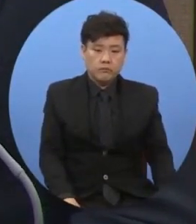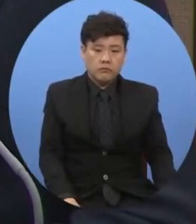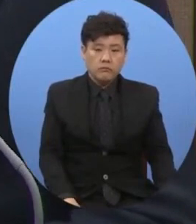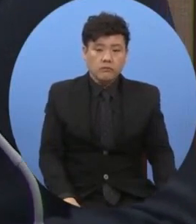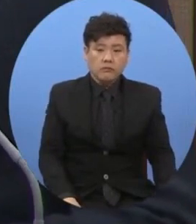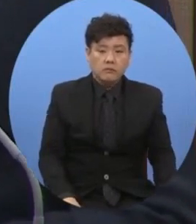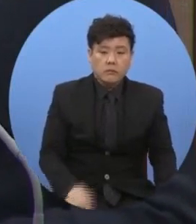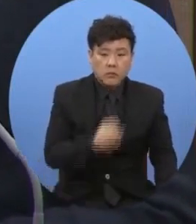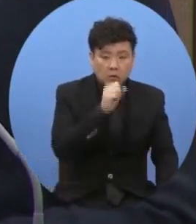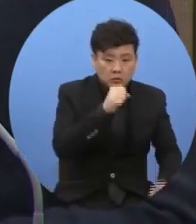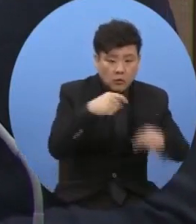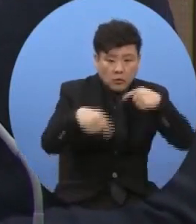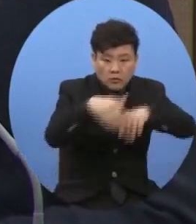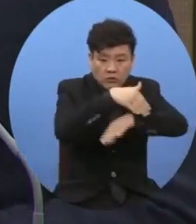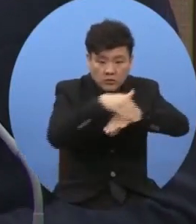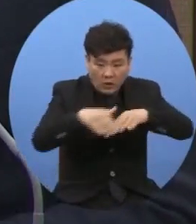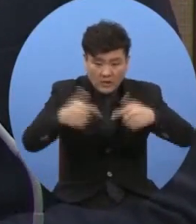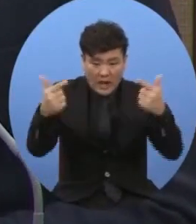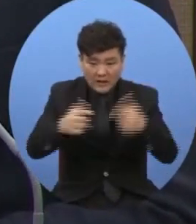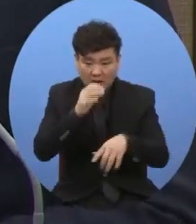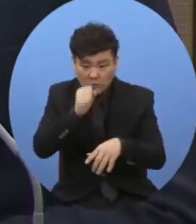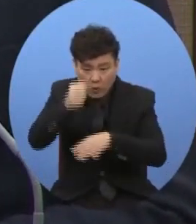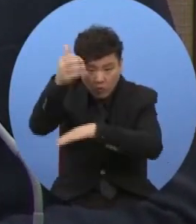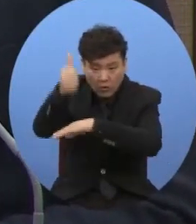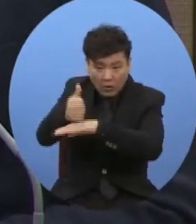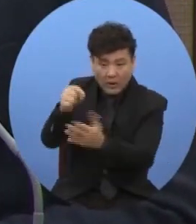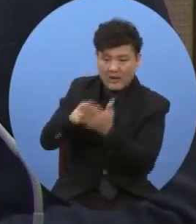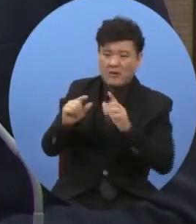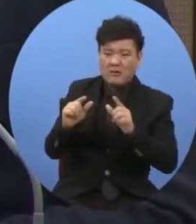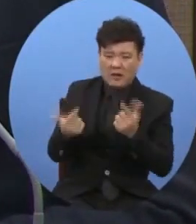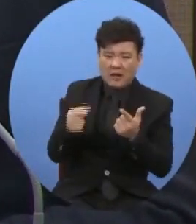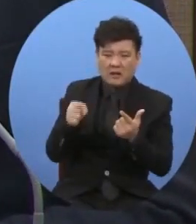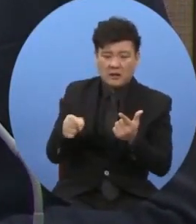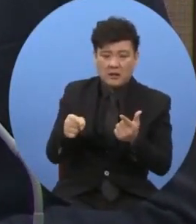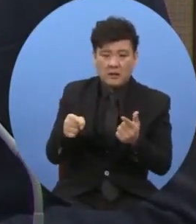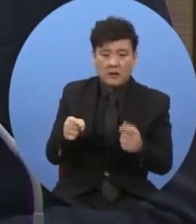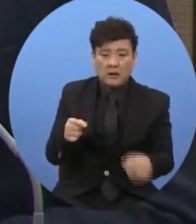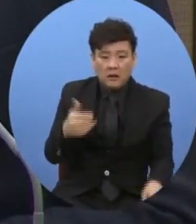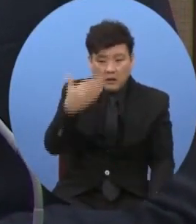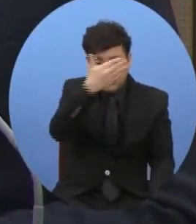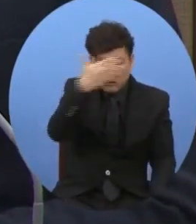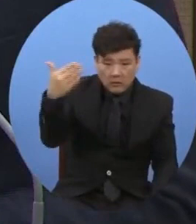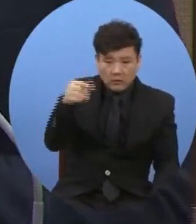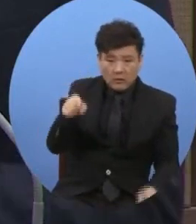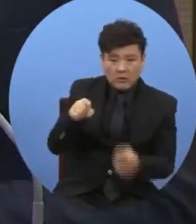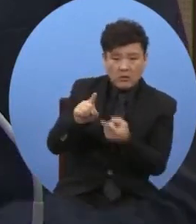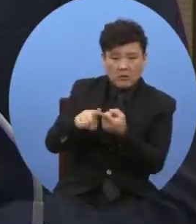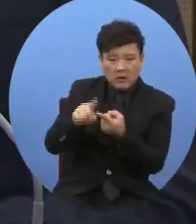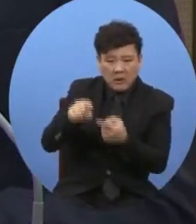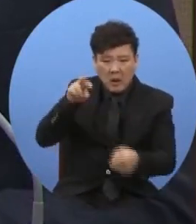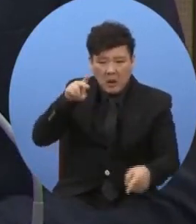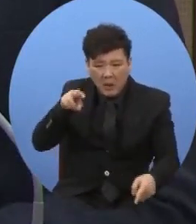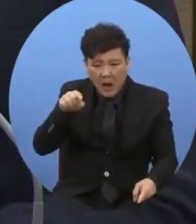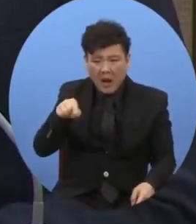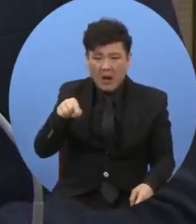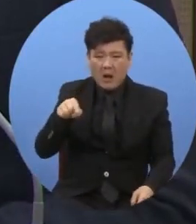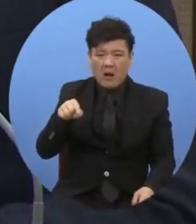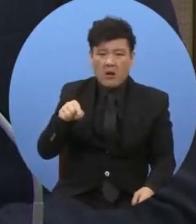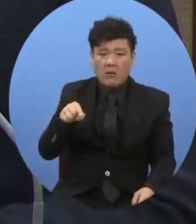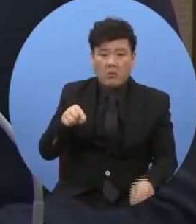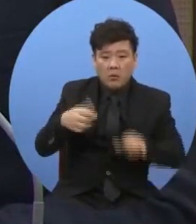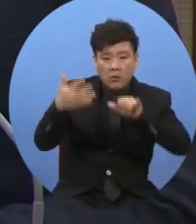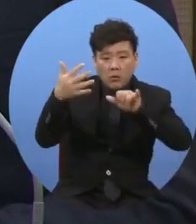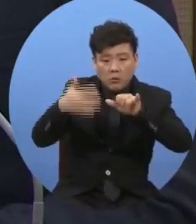좋은 결과를 항상 이끄는 건 아니잖아요. 당사자인 청년 세대가 굉장히 냉소와 조롱으로 일관하고 있습니다. 뭐 유튜브나 인스타그램 이제